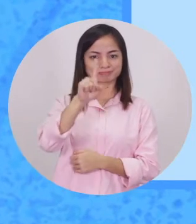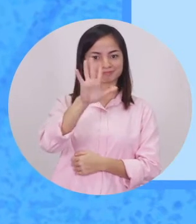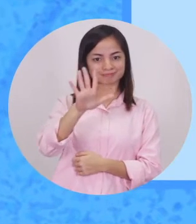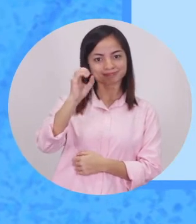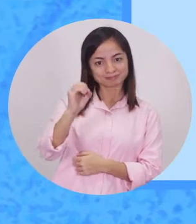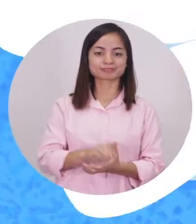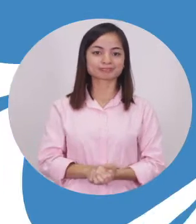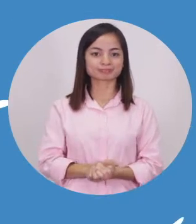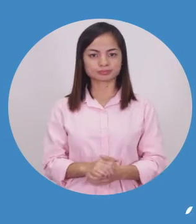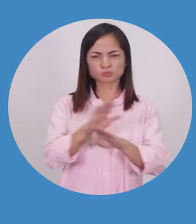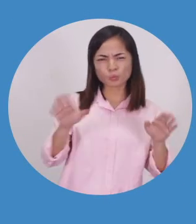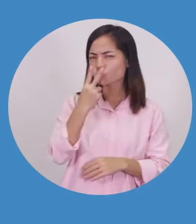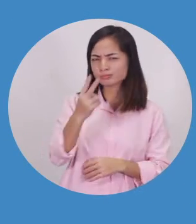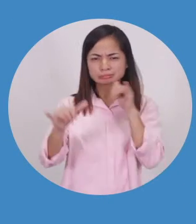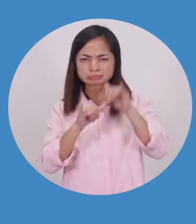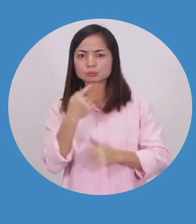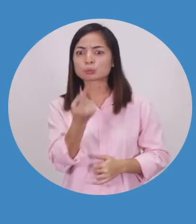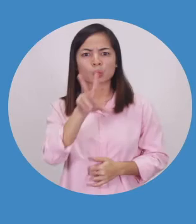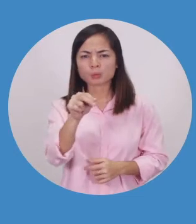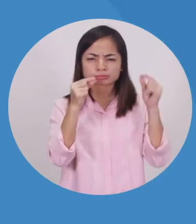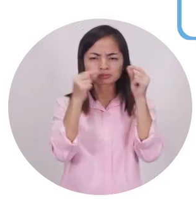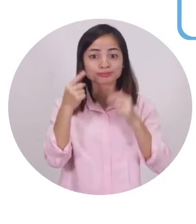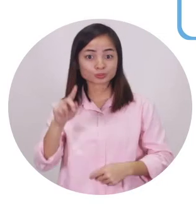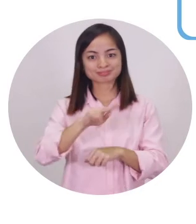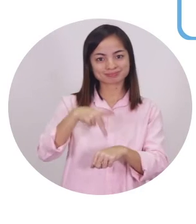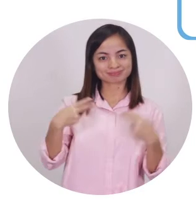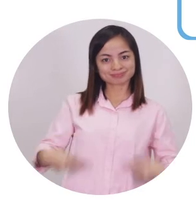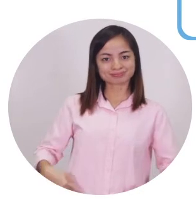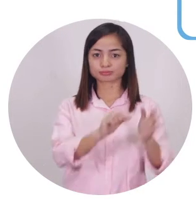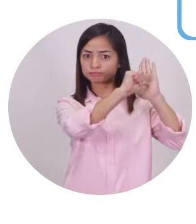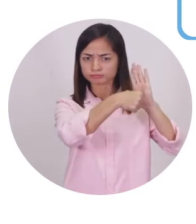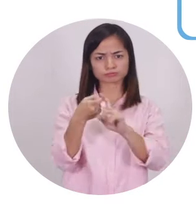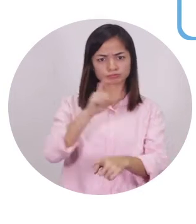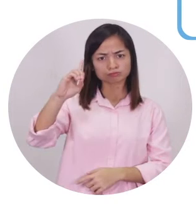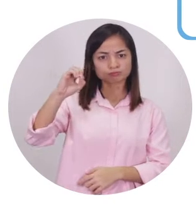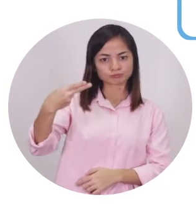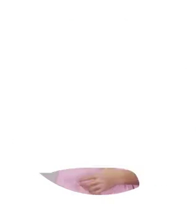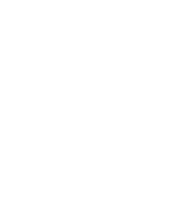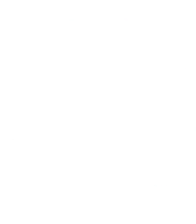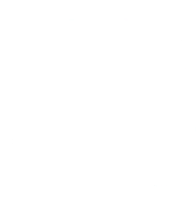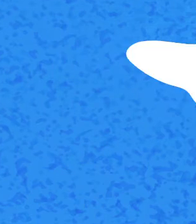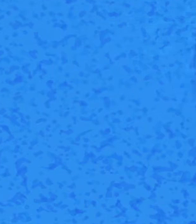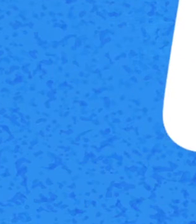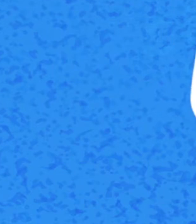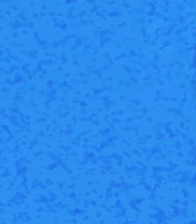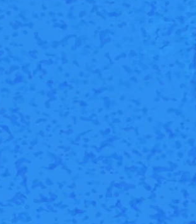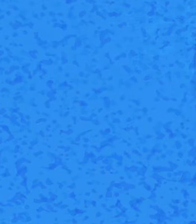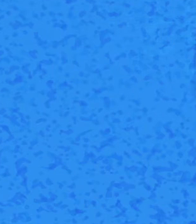Helpline 1550. Don't smoke. Less than alcohol, say no to drugs. Para sa healthy Pilipinas. Isang paalala mula sa Department of Health.